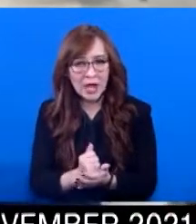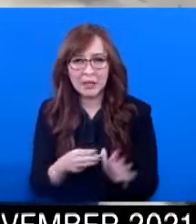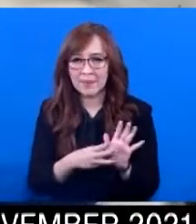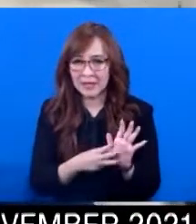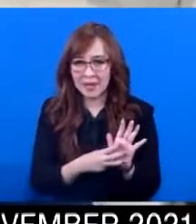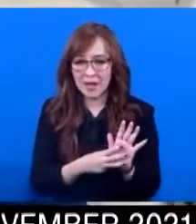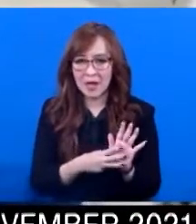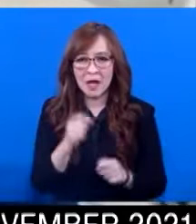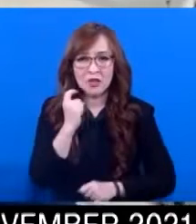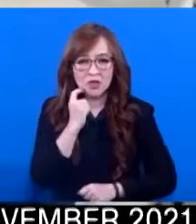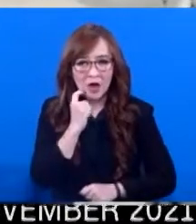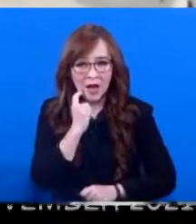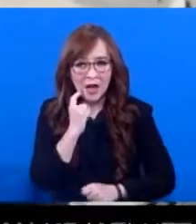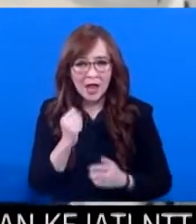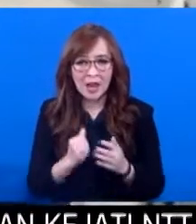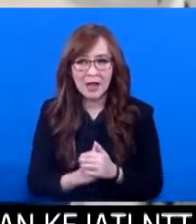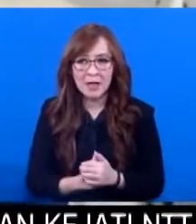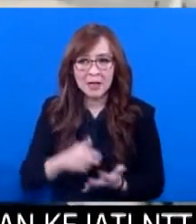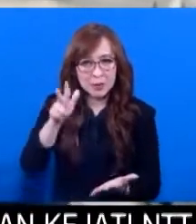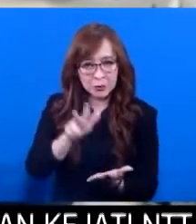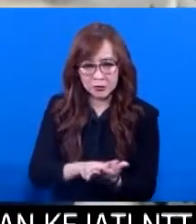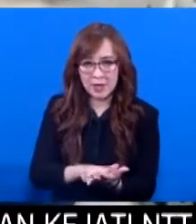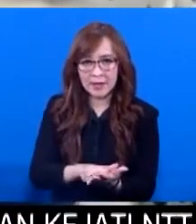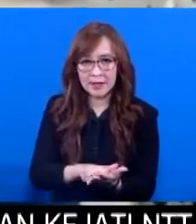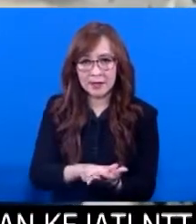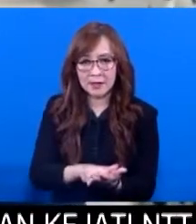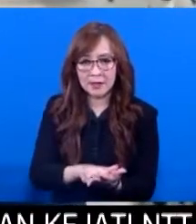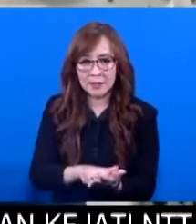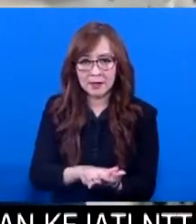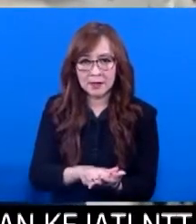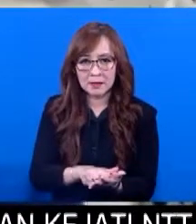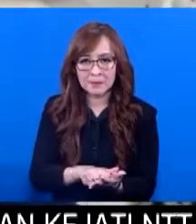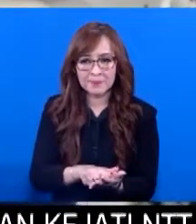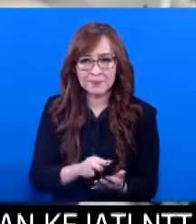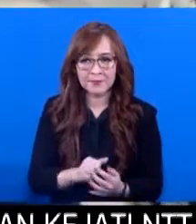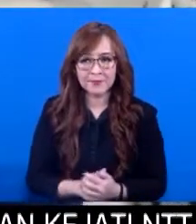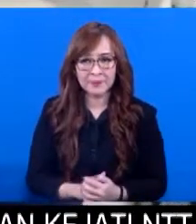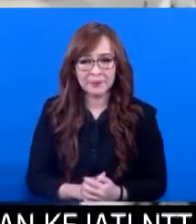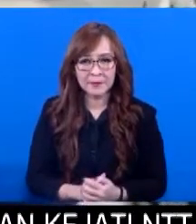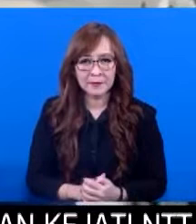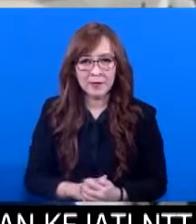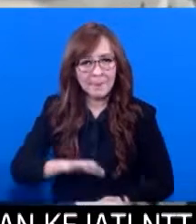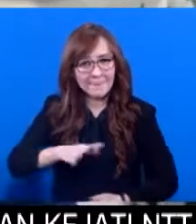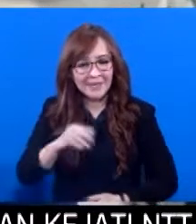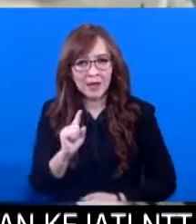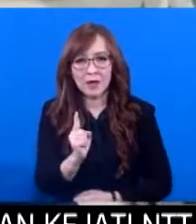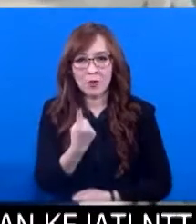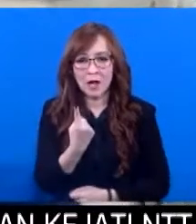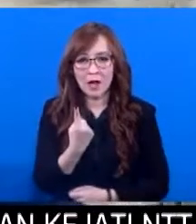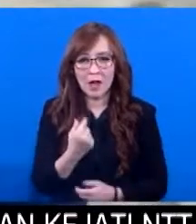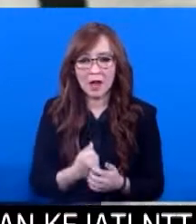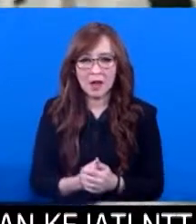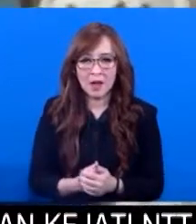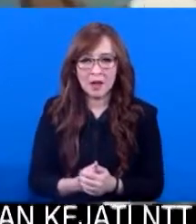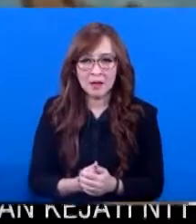tentang dualisme kepengurusan ya. Artinya ada yang kami verifikasi awal, itu SK-nya,